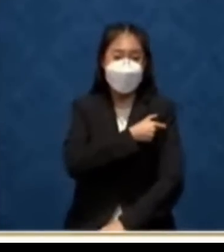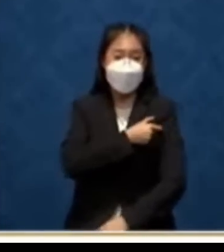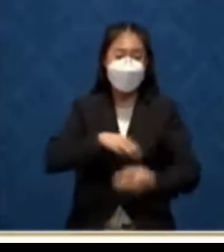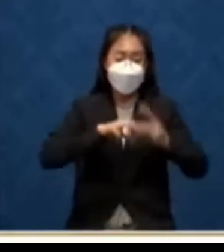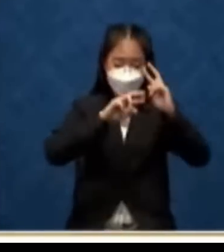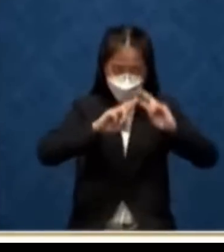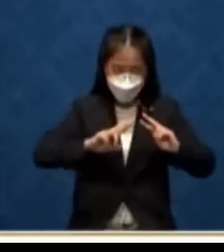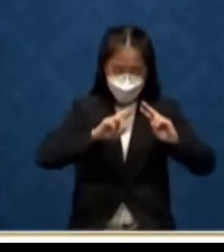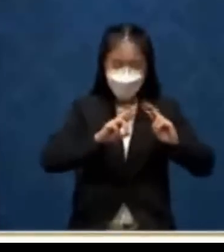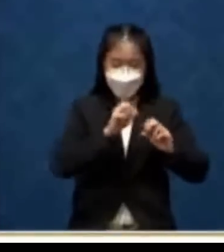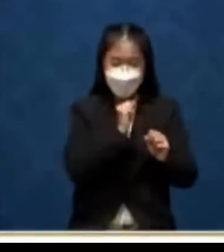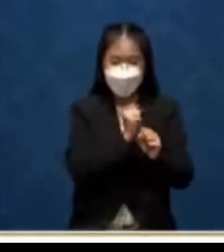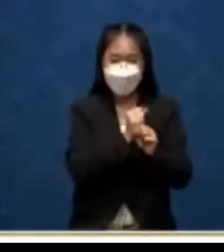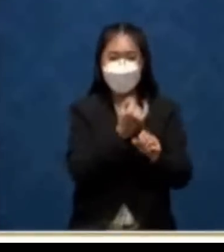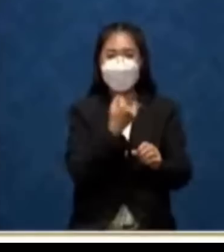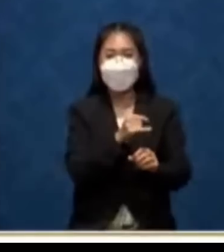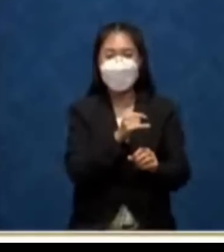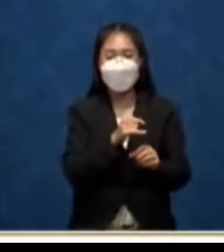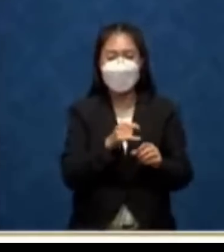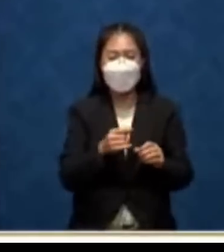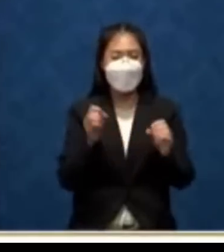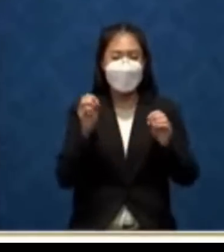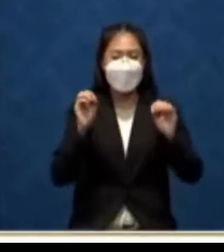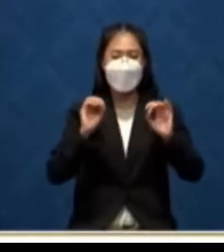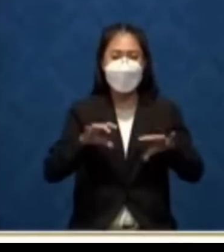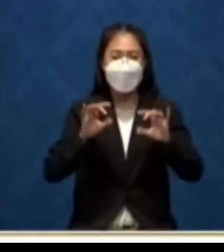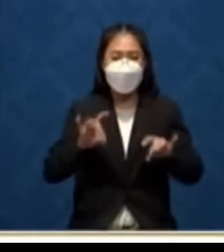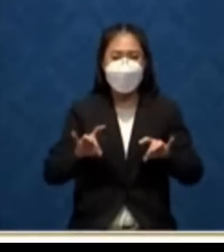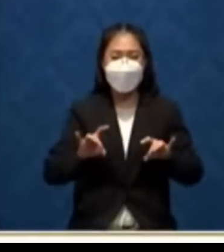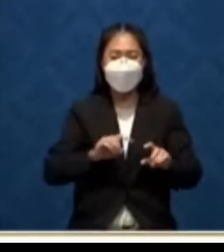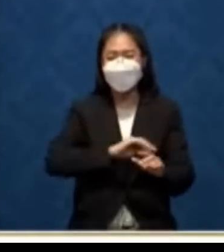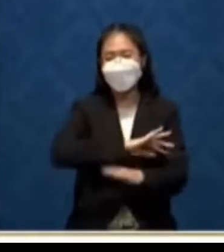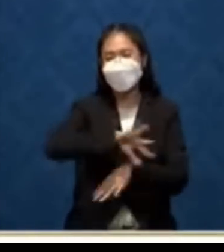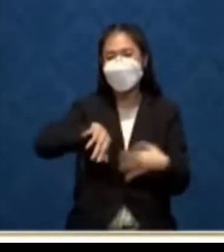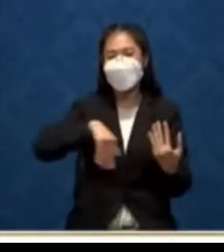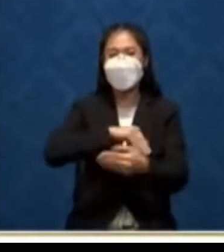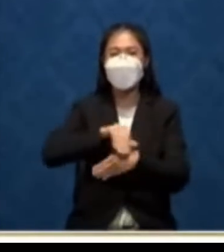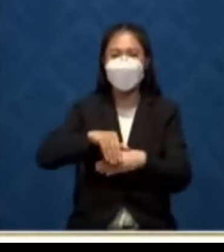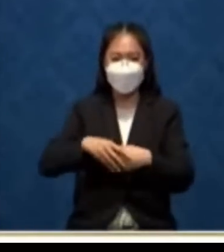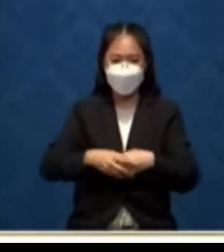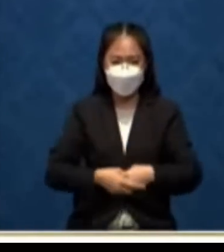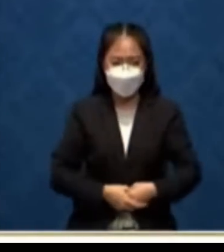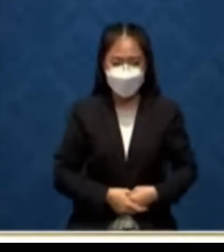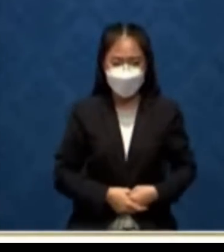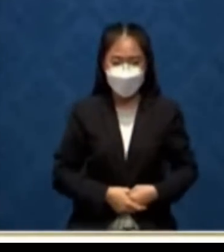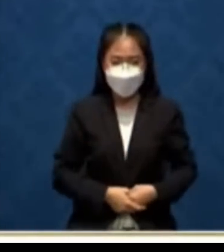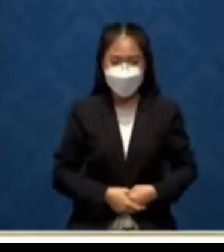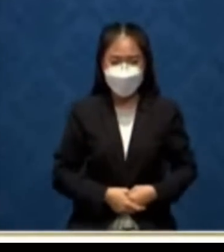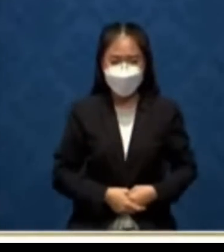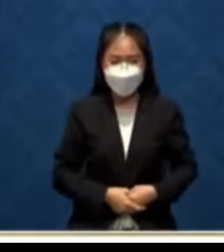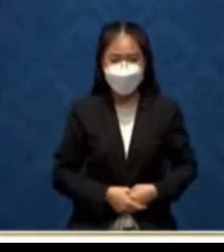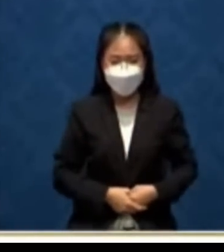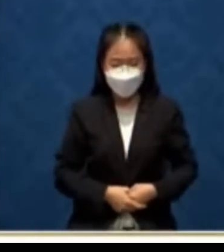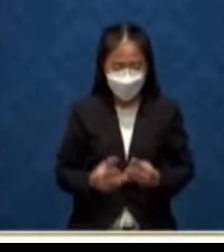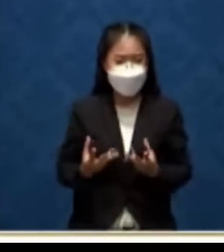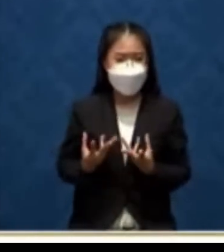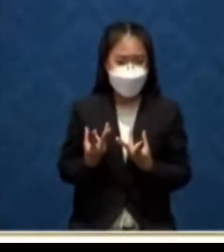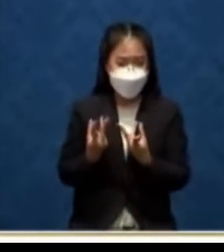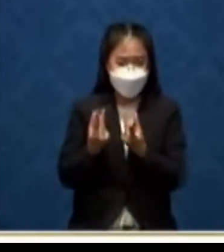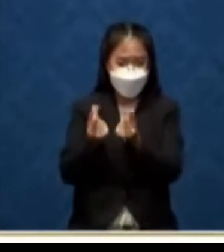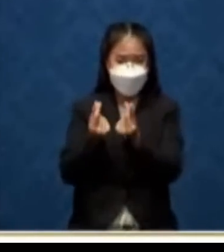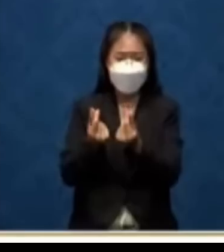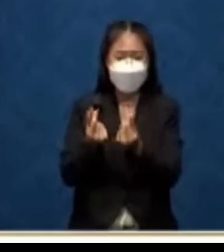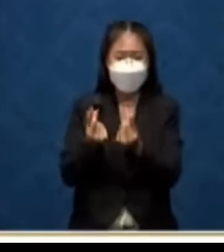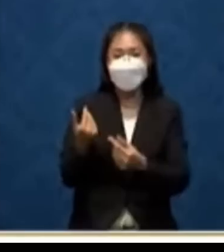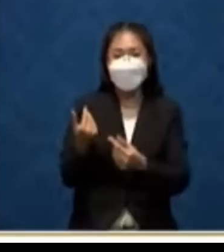ผู้ต้องหามั่วกันไปหมดครับท่านประธานครับปีศาจในรายละเอียดยังมีต่อครับ